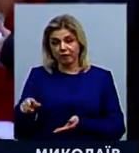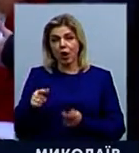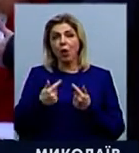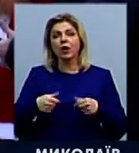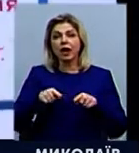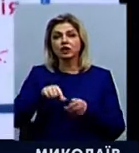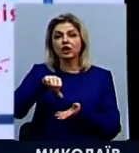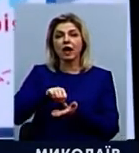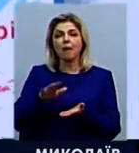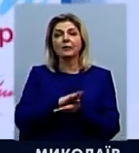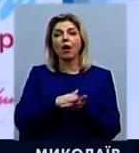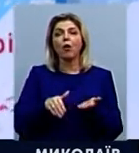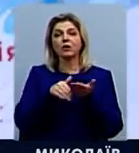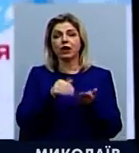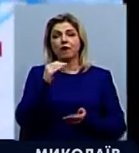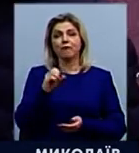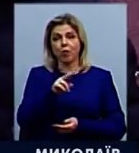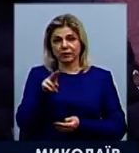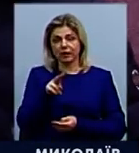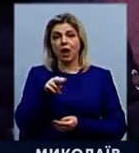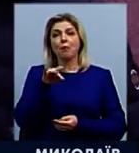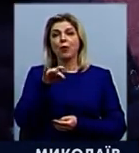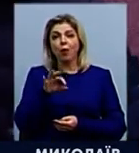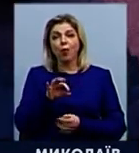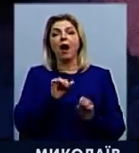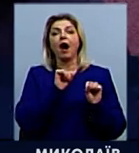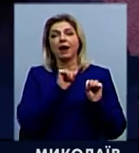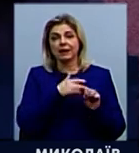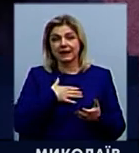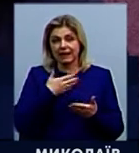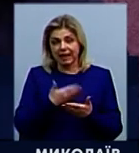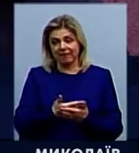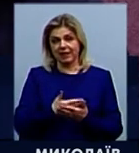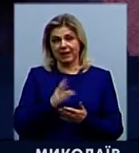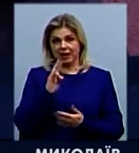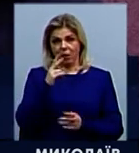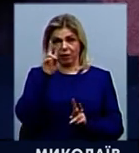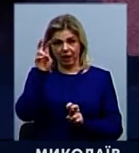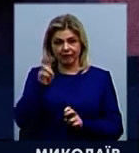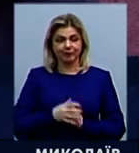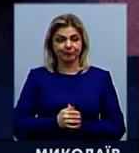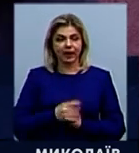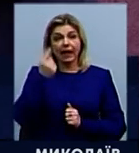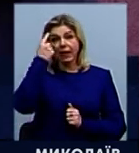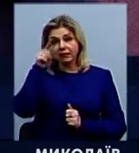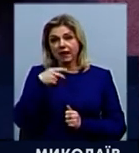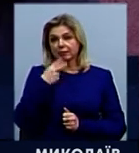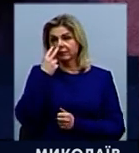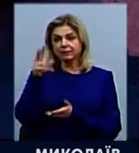члени благодійного фонду «Проактивний Миколаїв». Ідею ми піддивилися, скажімо так, у інших